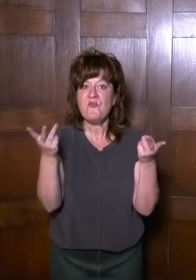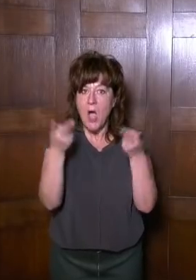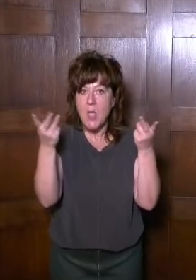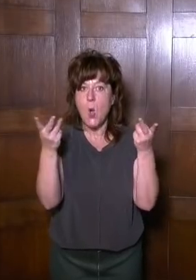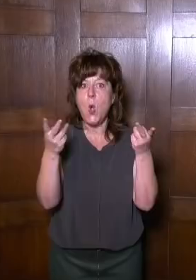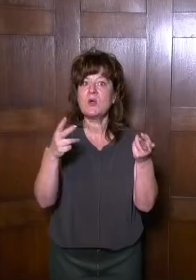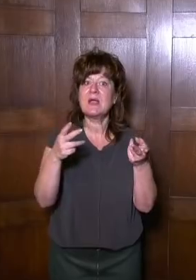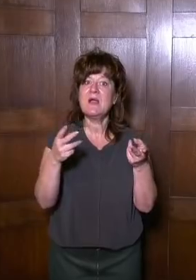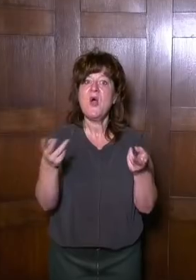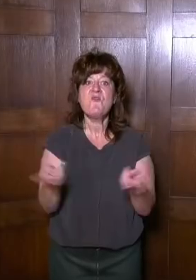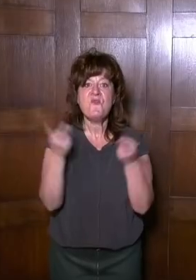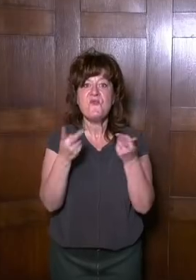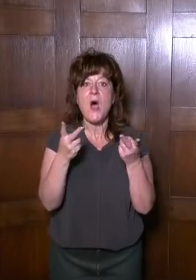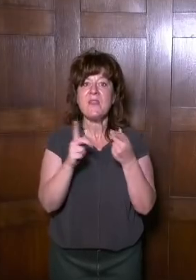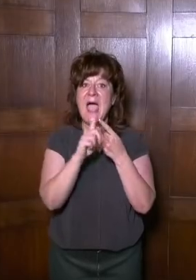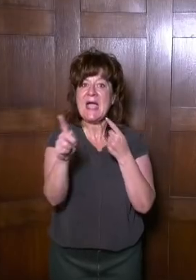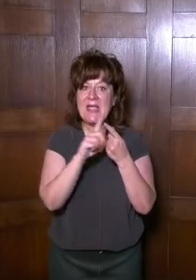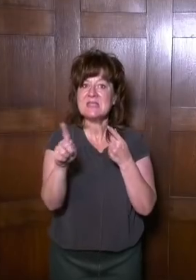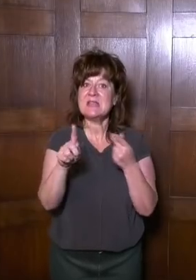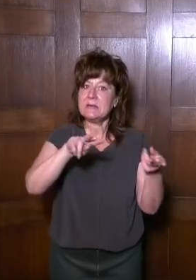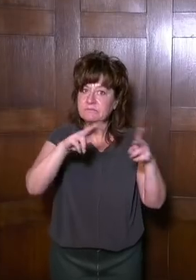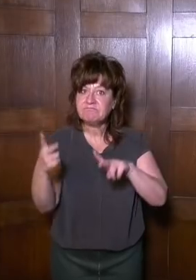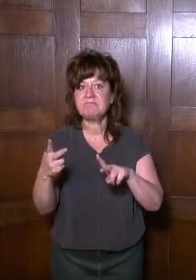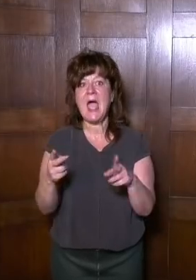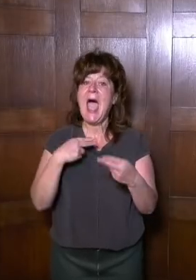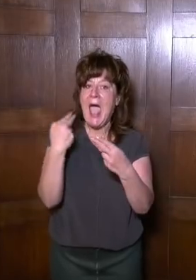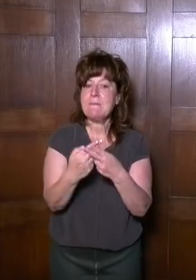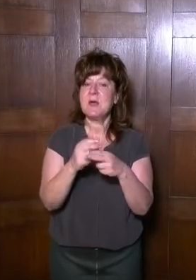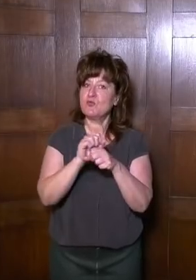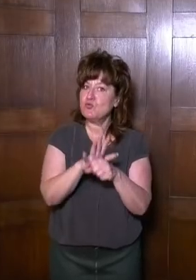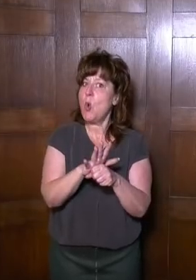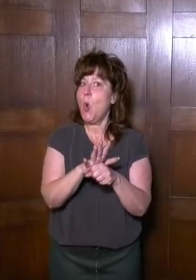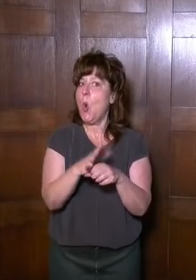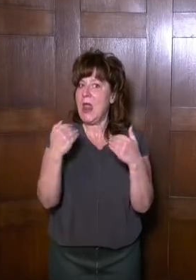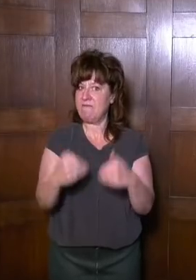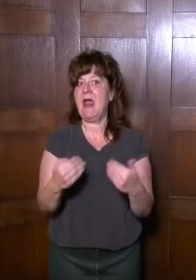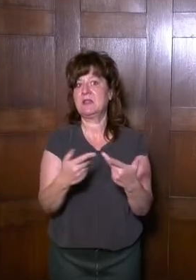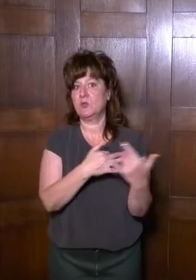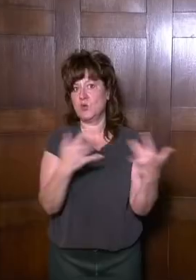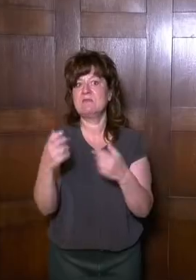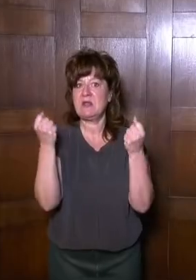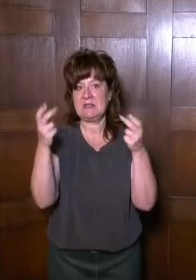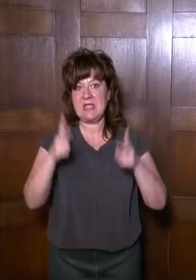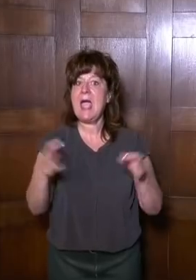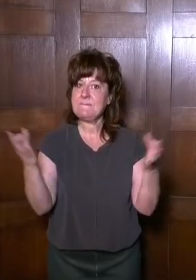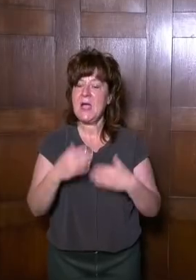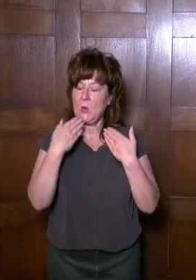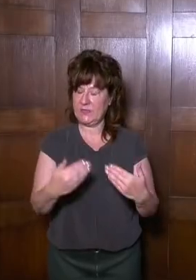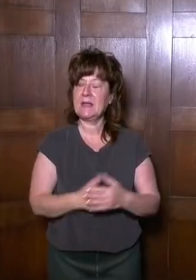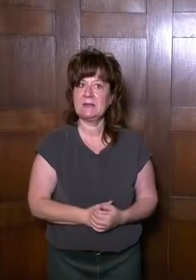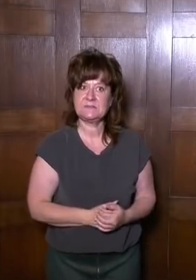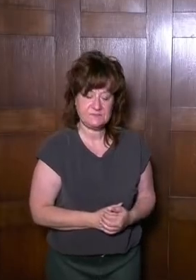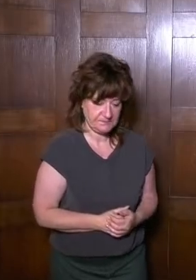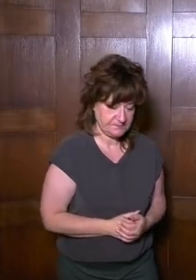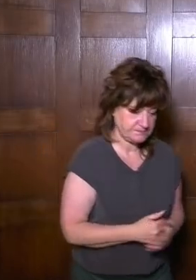der Förderrichtlinien, Anpassung jetzt an Corona-Verhältnisse und eben auch die Fördersicherheit. Danke. Ja, vielen Dank,